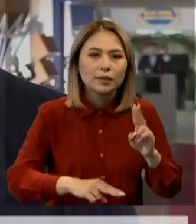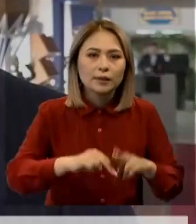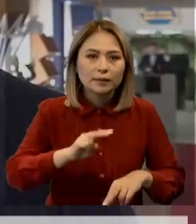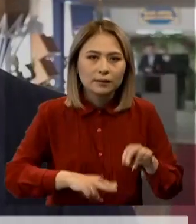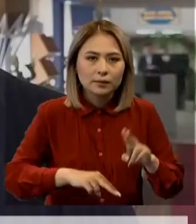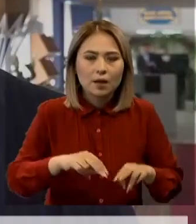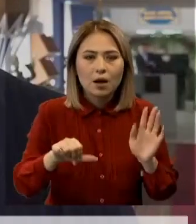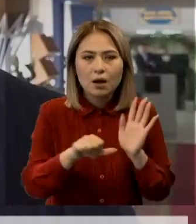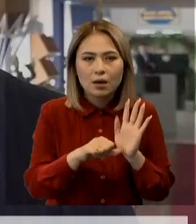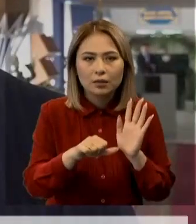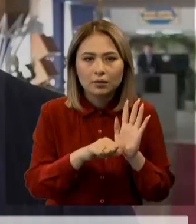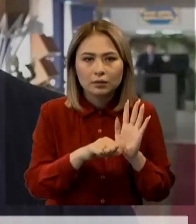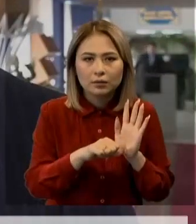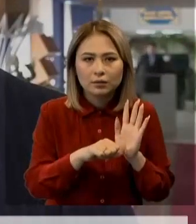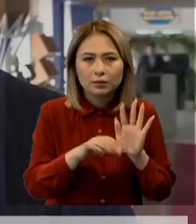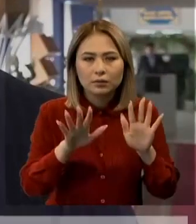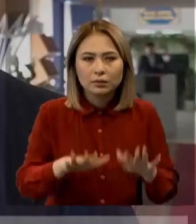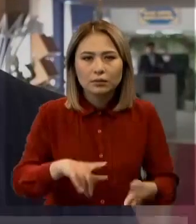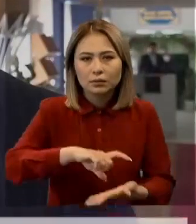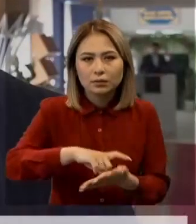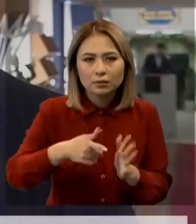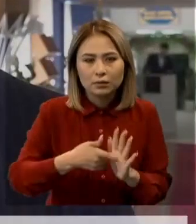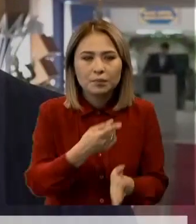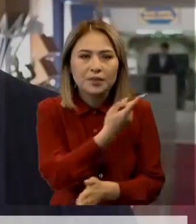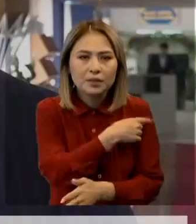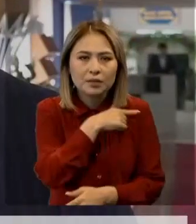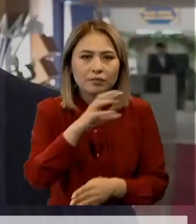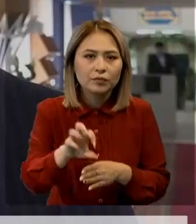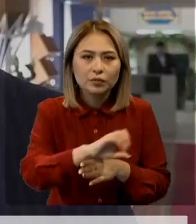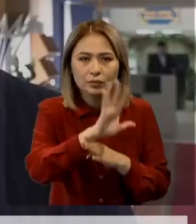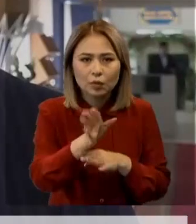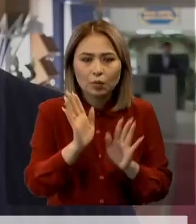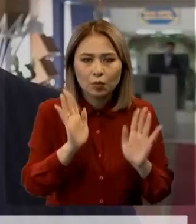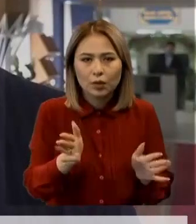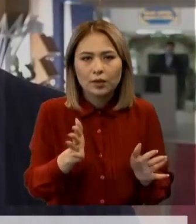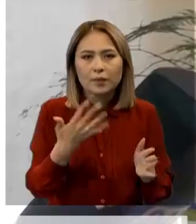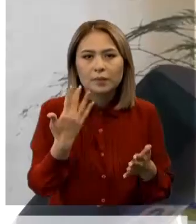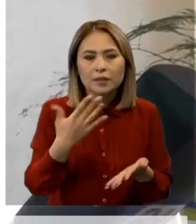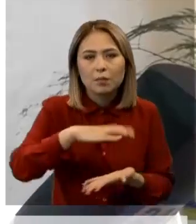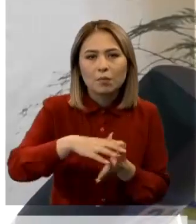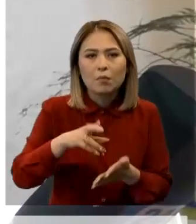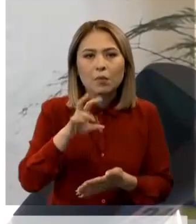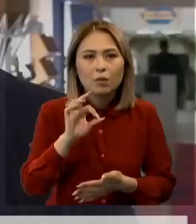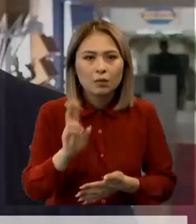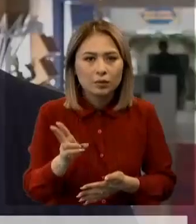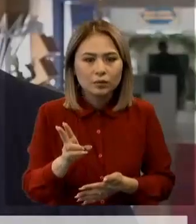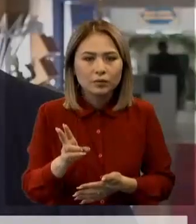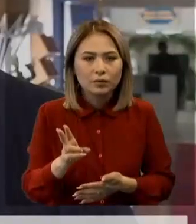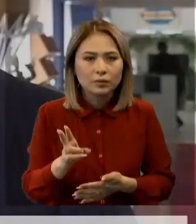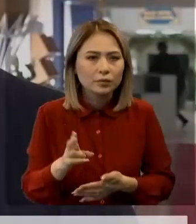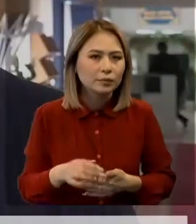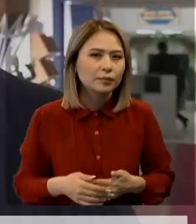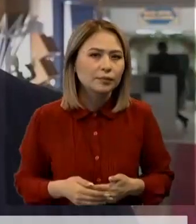жерде 6 негізгі блоктардан тұрады. Соның ішінде медициналық жабдықтармен жабдықталатыны 5 блок деп көрсетілген. Жер қазу